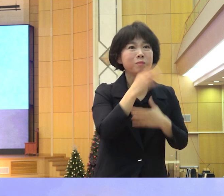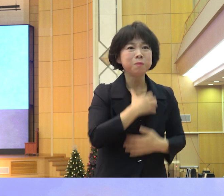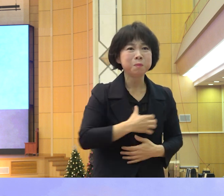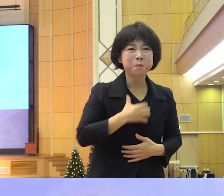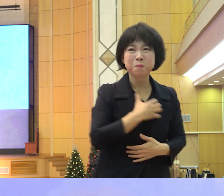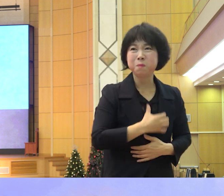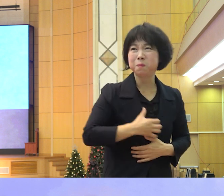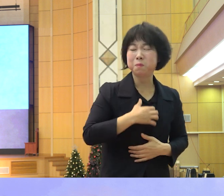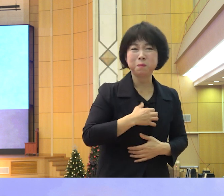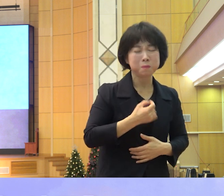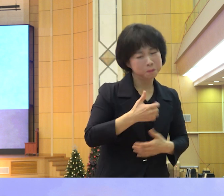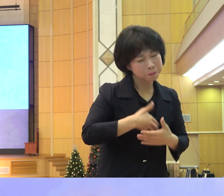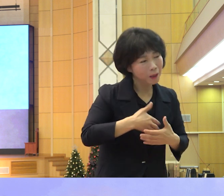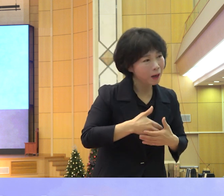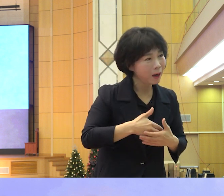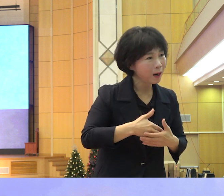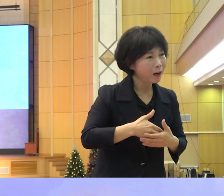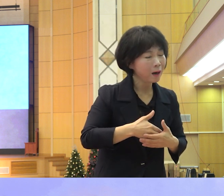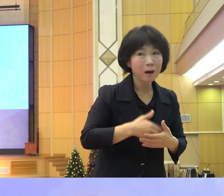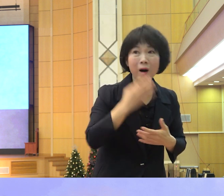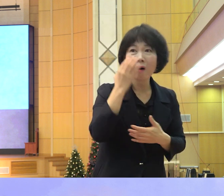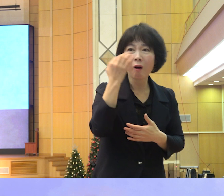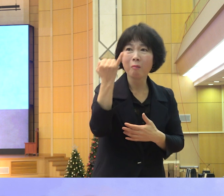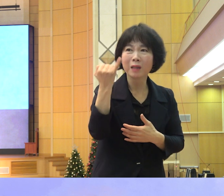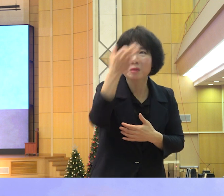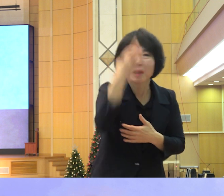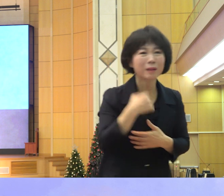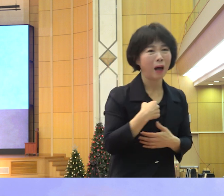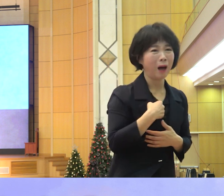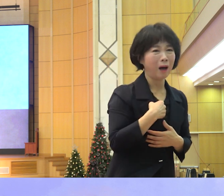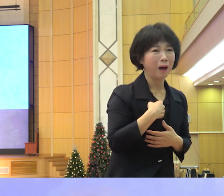하는 것은 이제 희망이 사라져버리고 말았습니다.